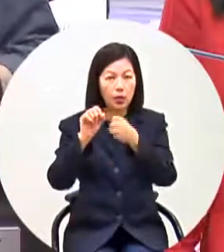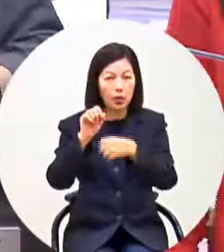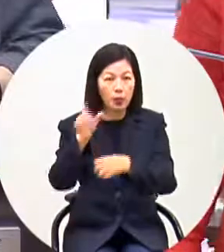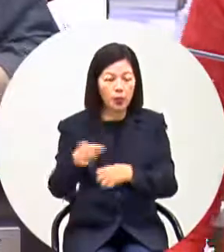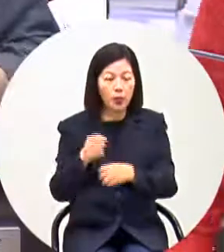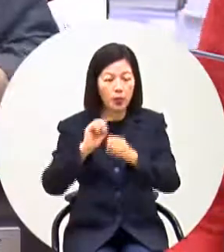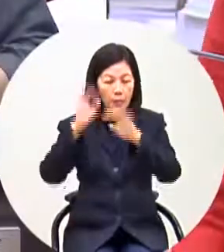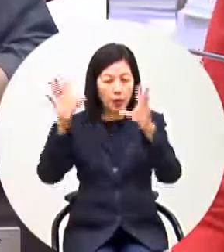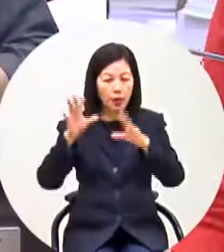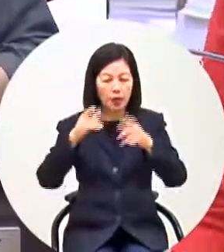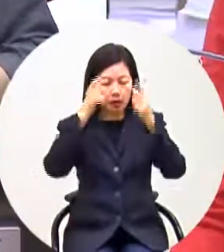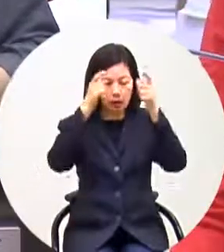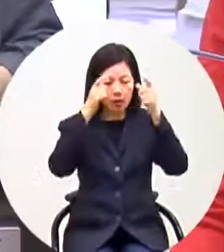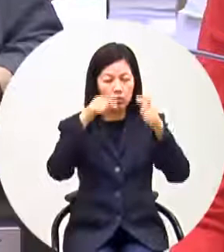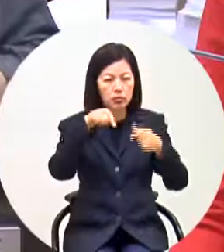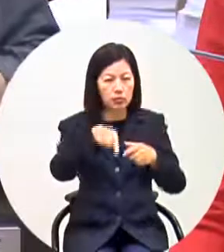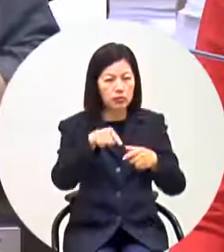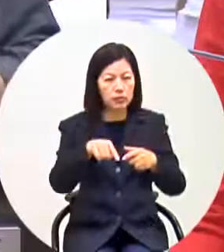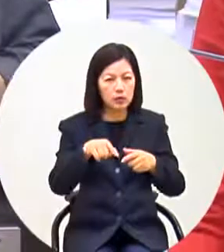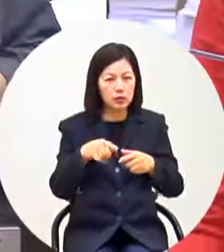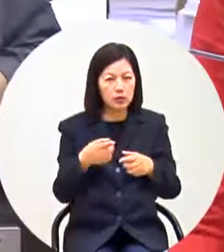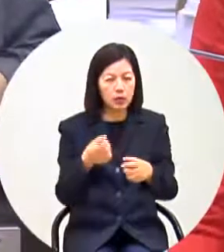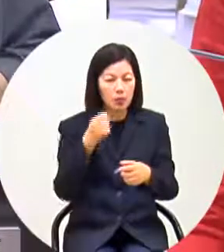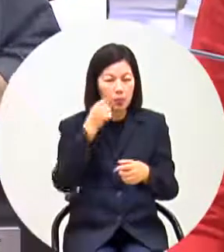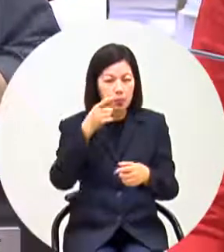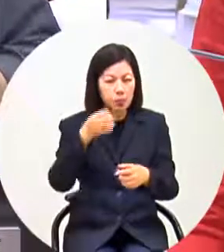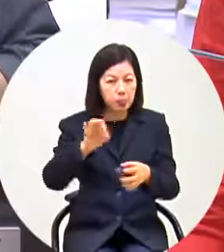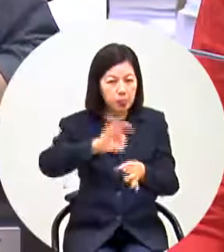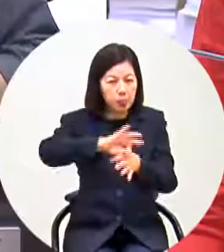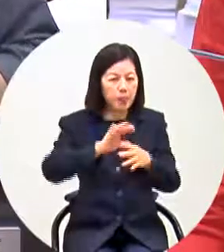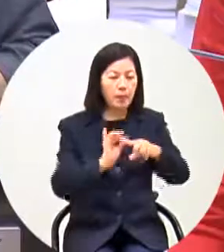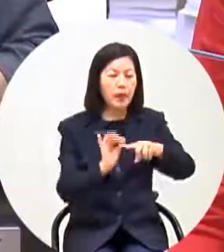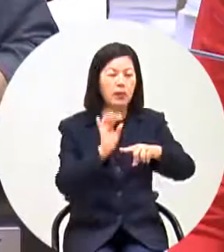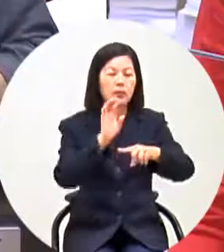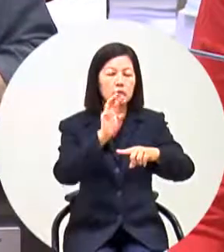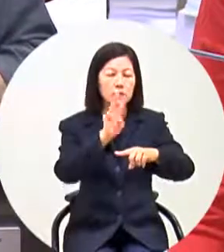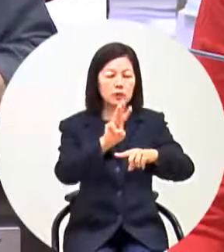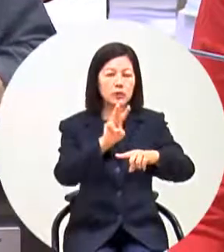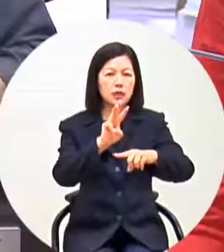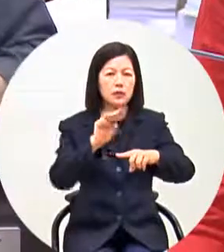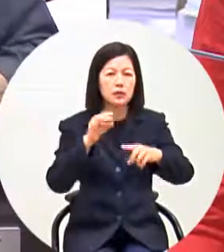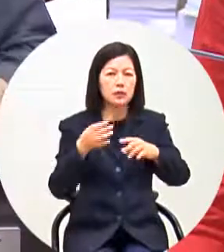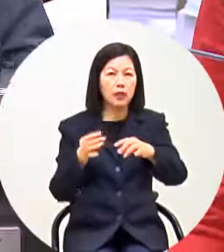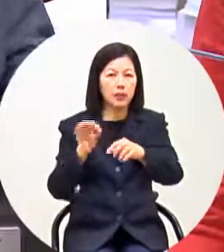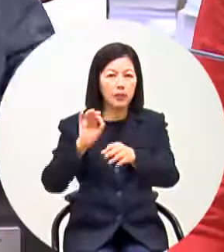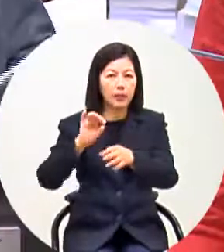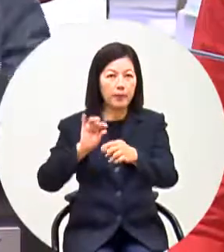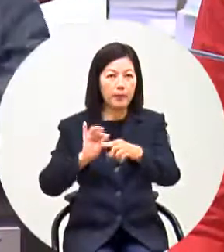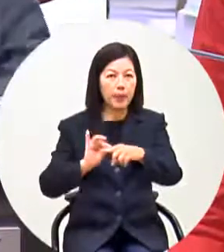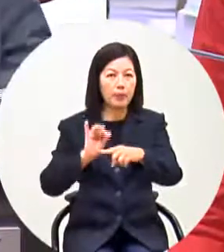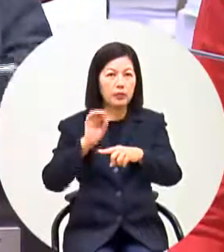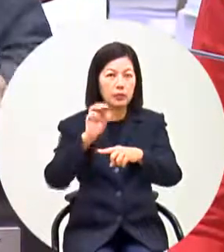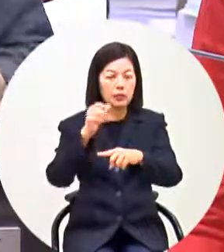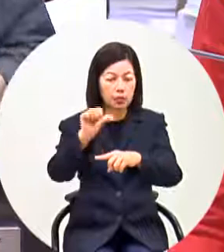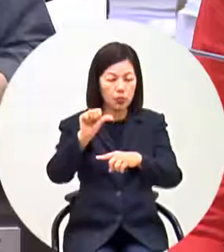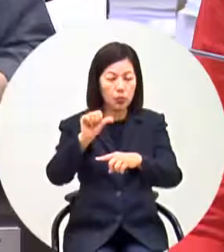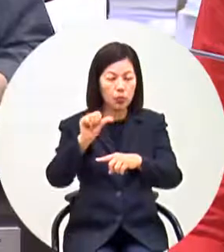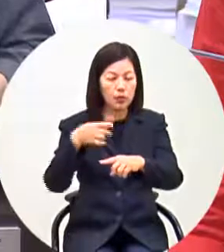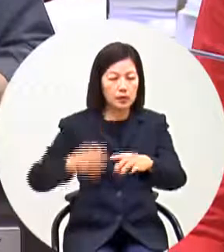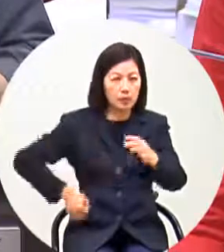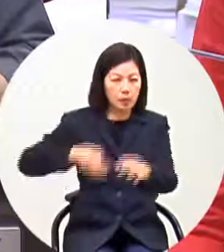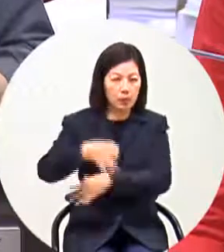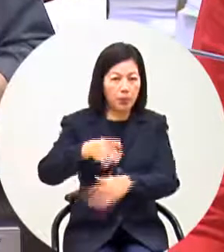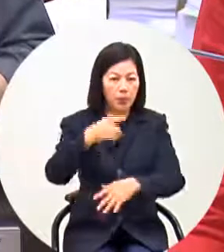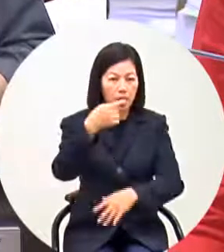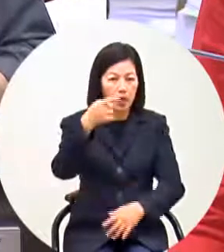加薪3%到5%，同时要再投资1000亿以上。这个都是希望能够给我们